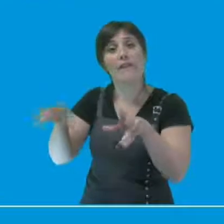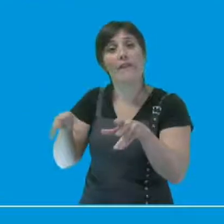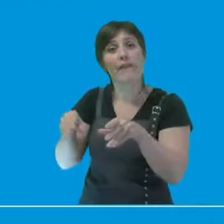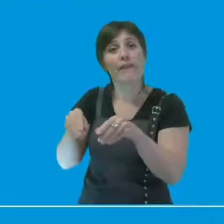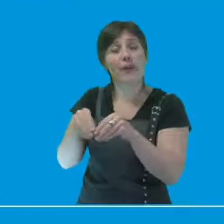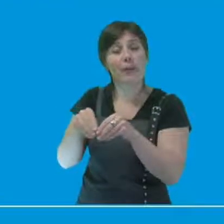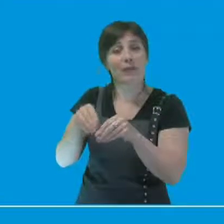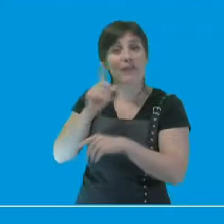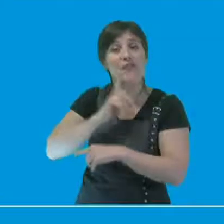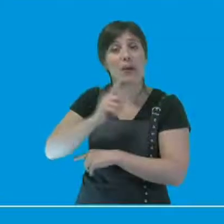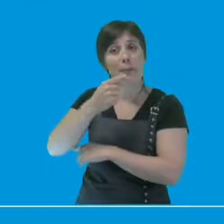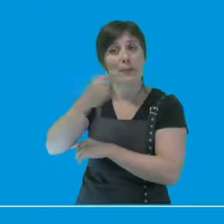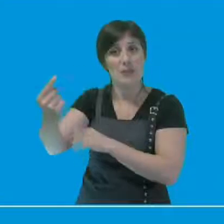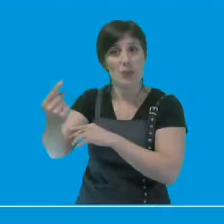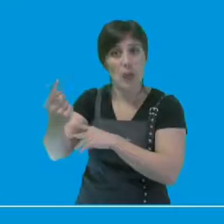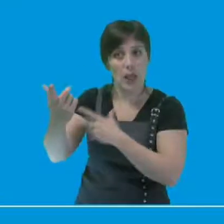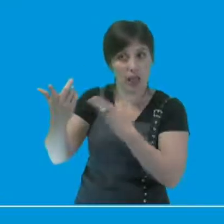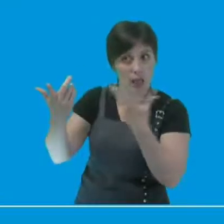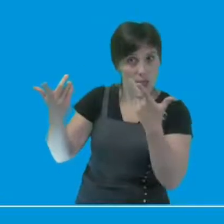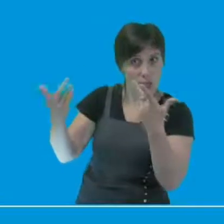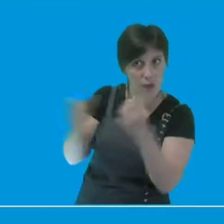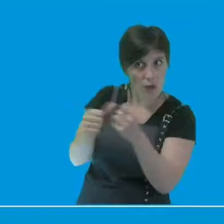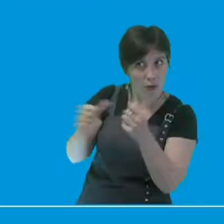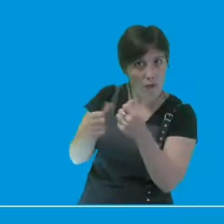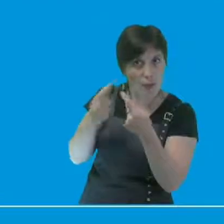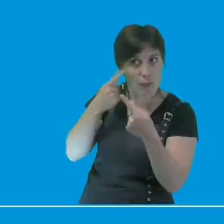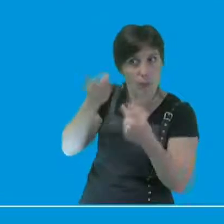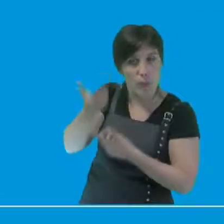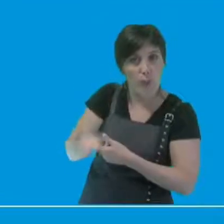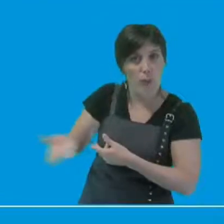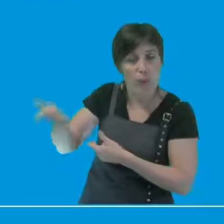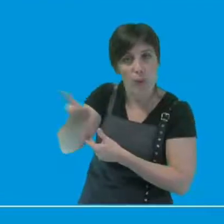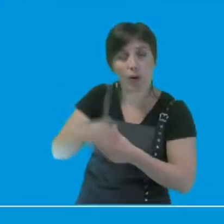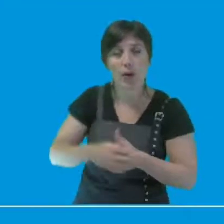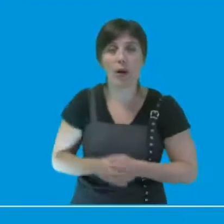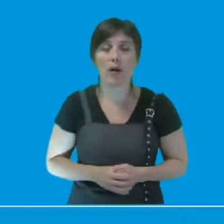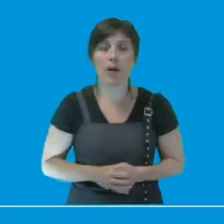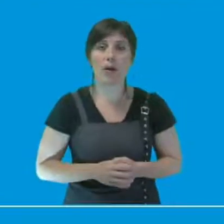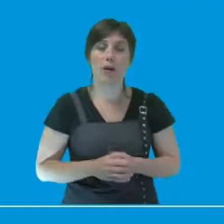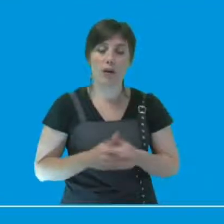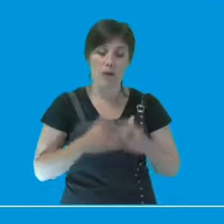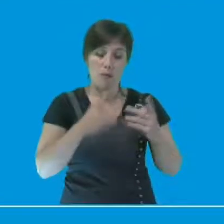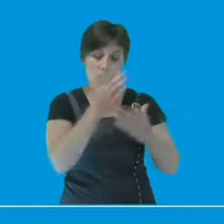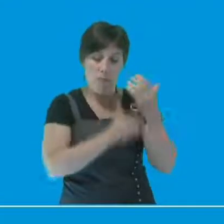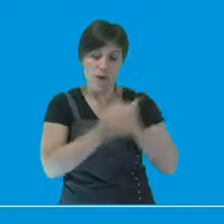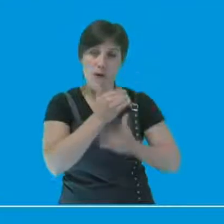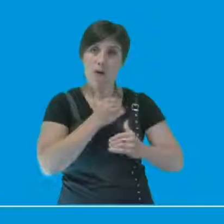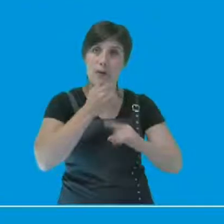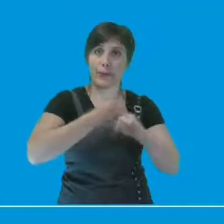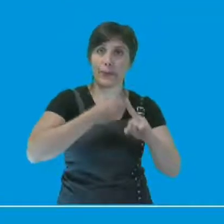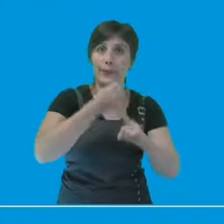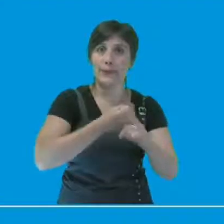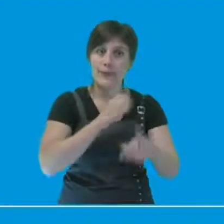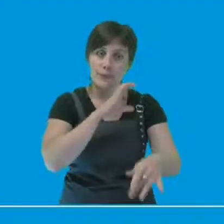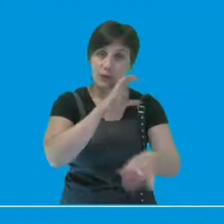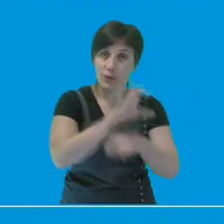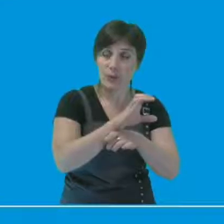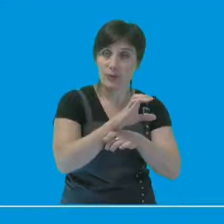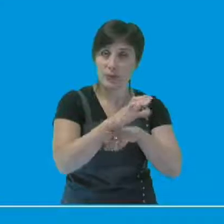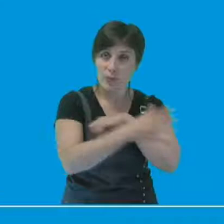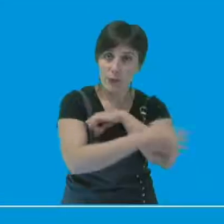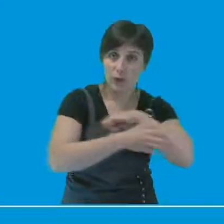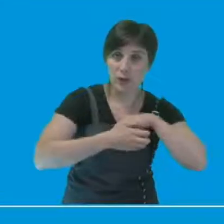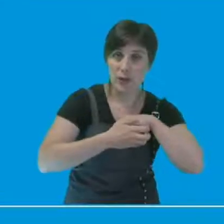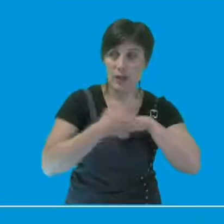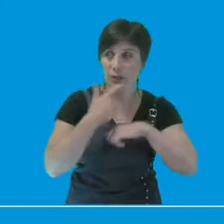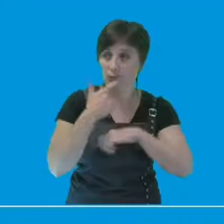d'une politique régionale du logement en phase avec ce plan de lutte contre la pauvreté? Pourquoi la région est absente